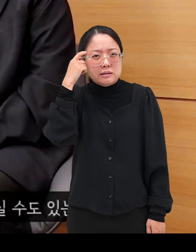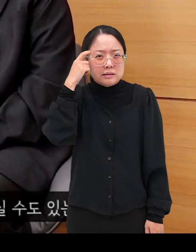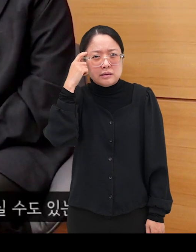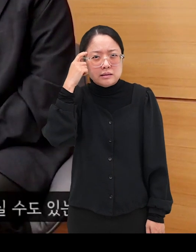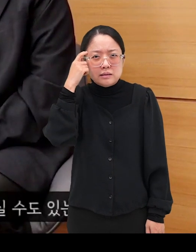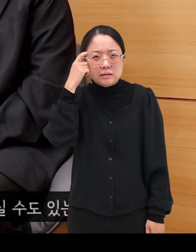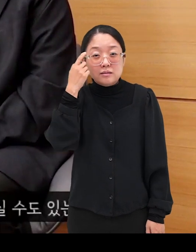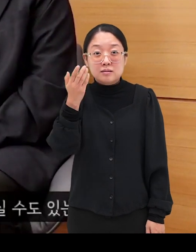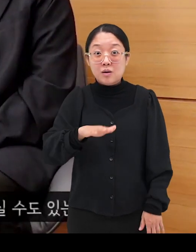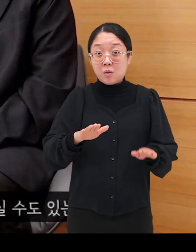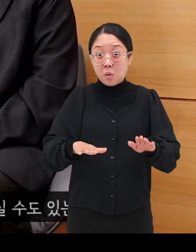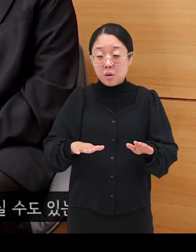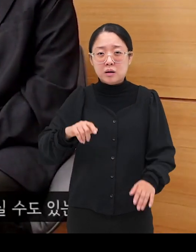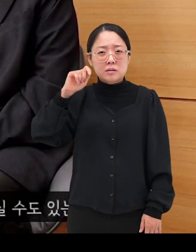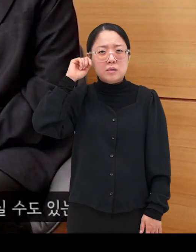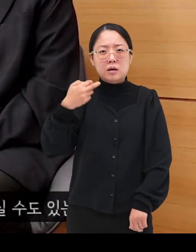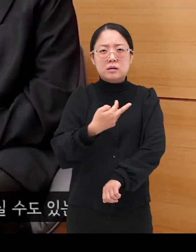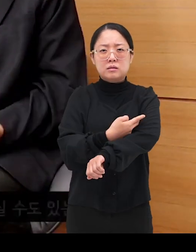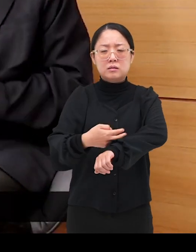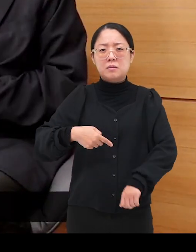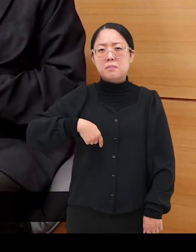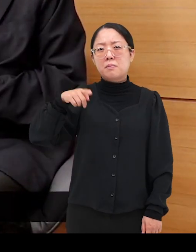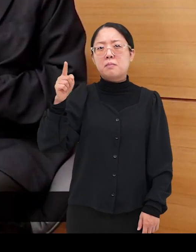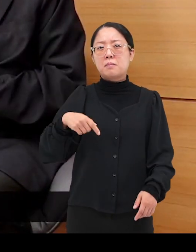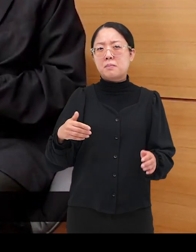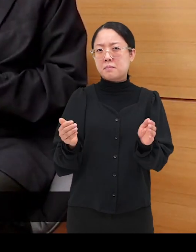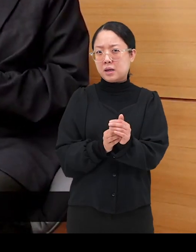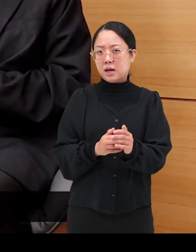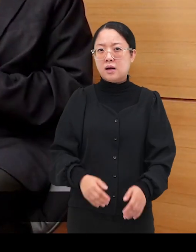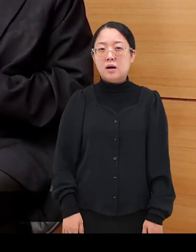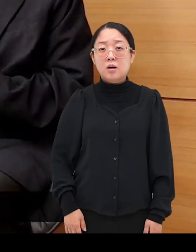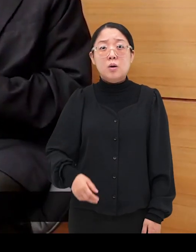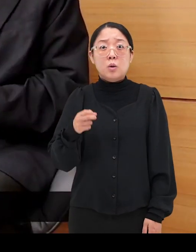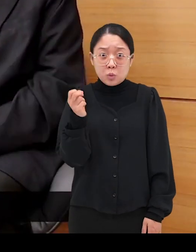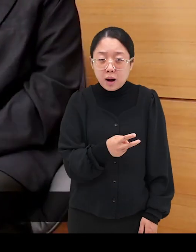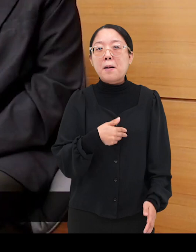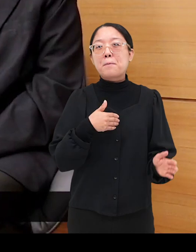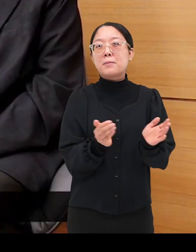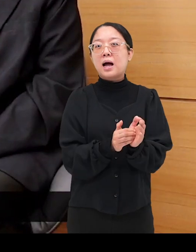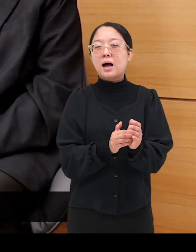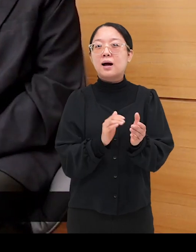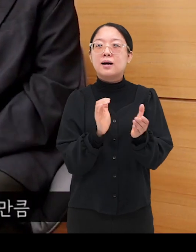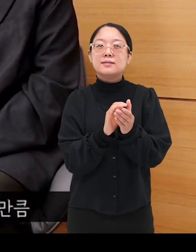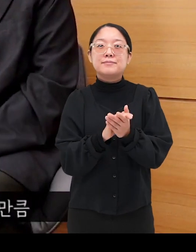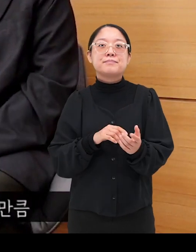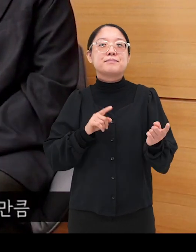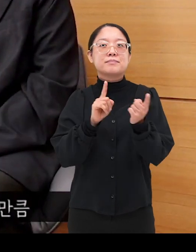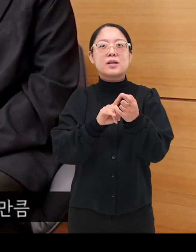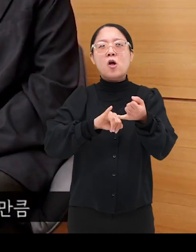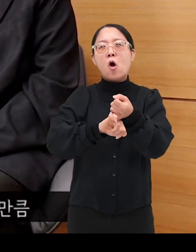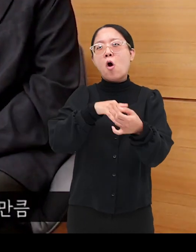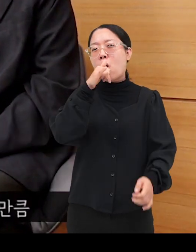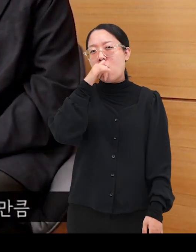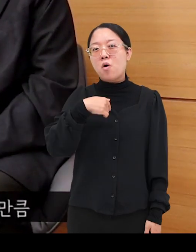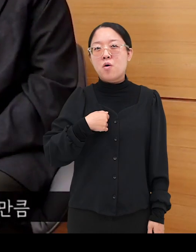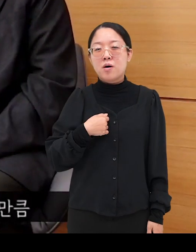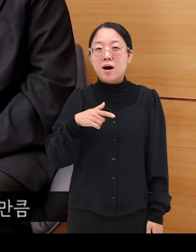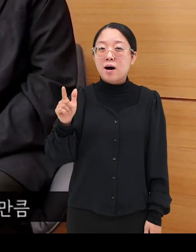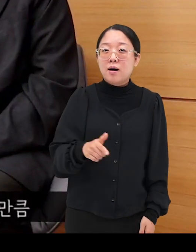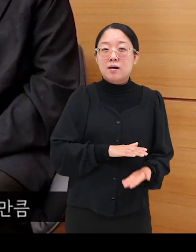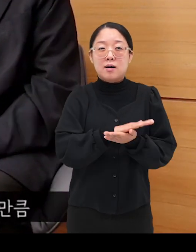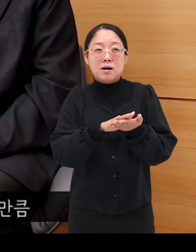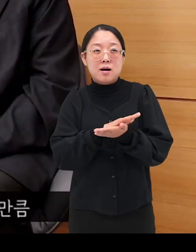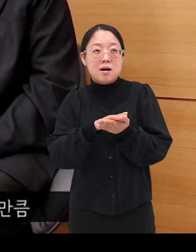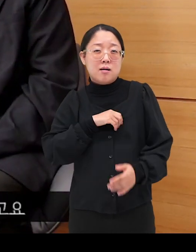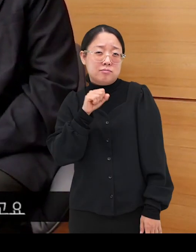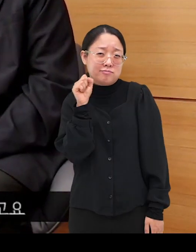사람일 거라고 생각을 하실 수도 있는데 저는 오늘도 새벽 수영을 갔다 왔고 그리고 또 끝나고 또 친구랑 놀러 가는 일정이 있는